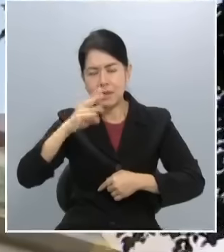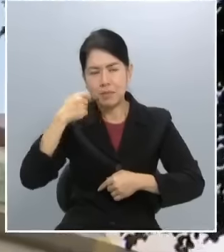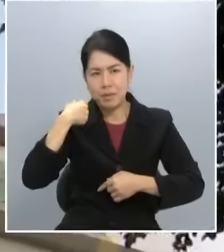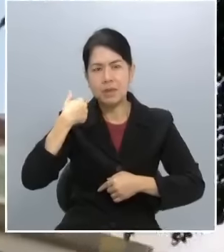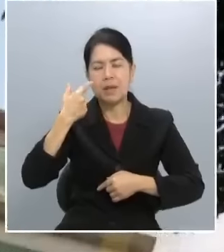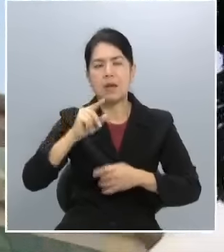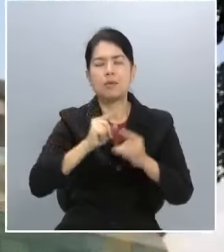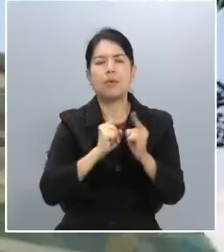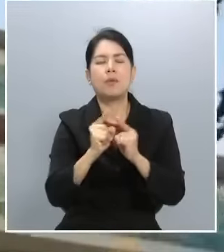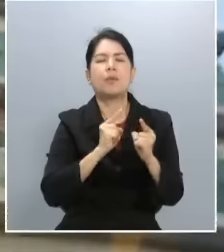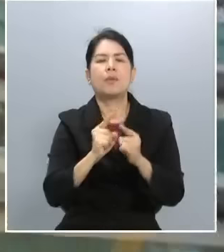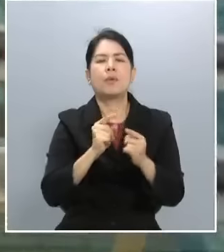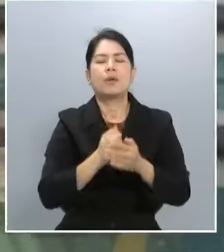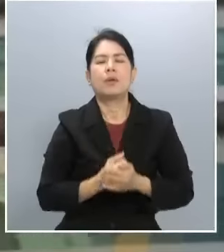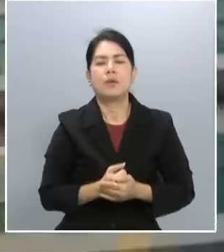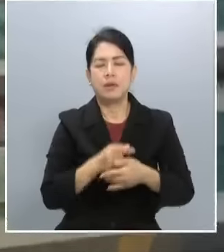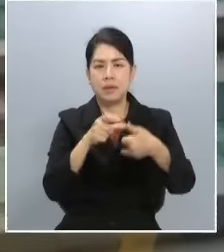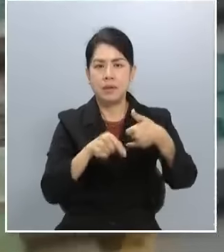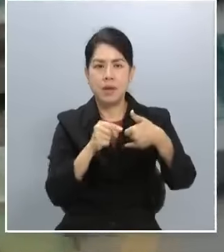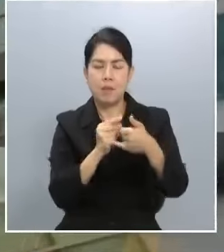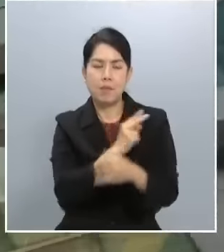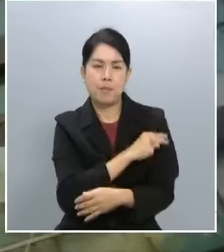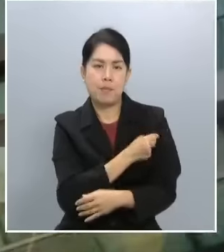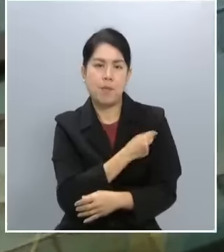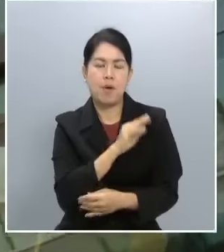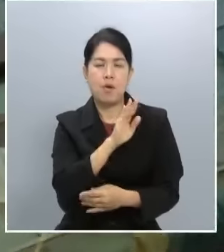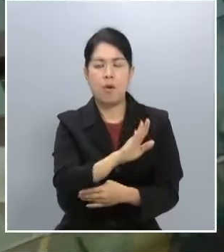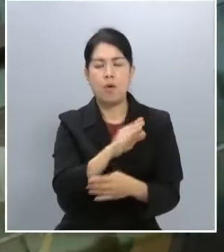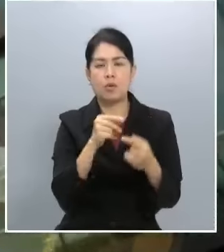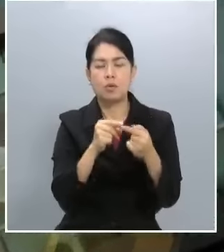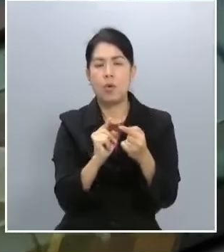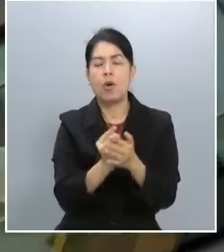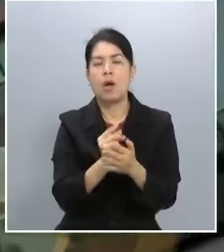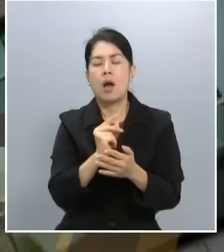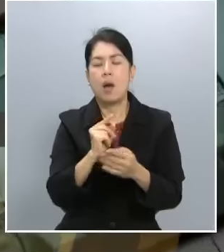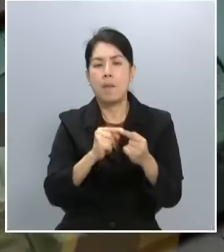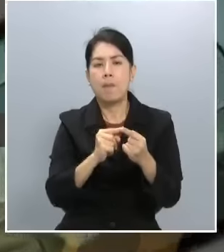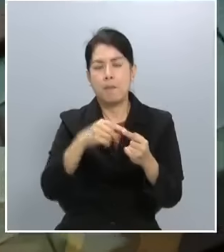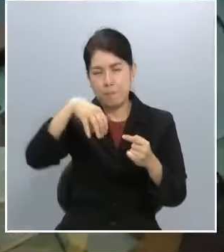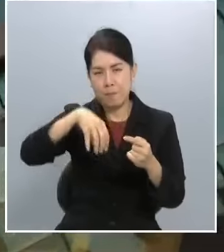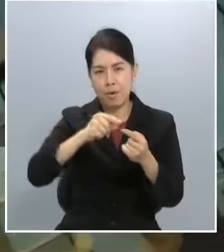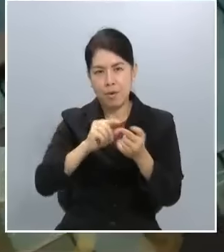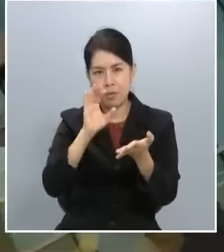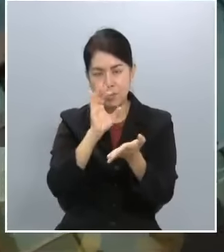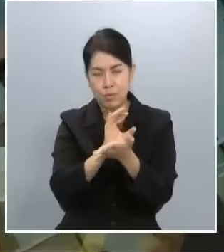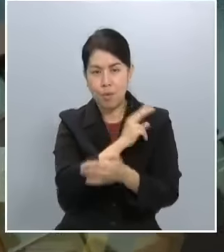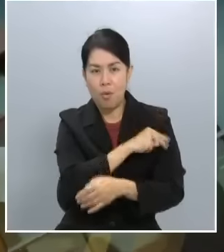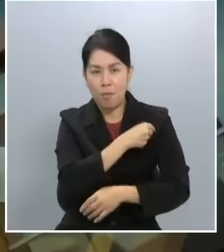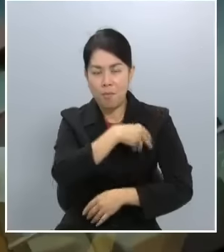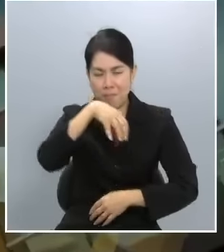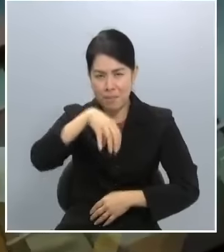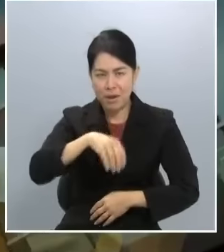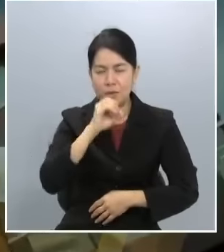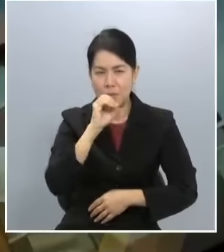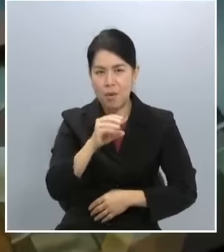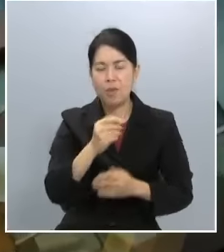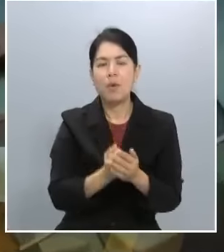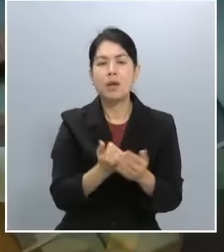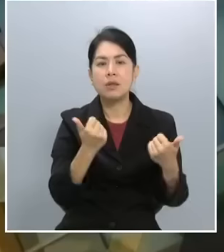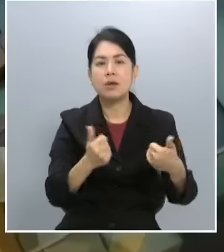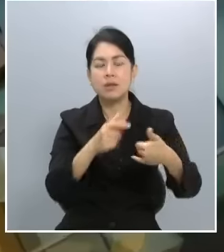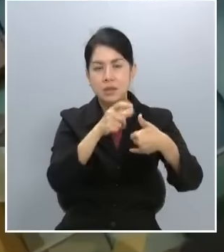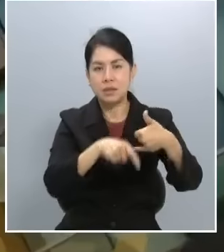สามารถโมสิรินายแพทย์สบ.7โรงพยาบาลตำรวจคนชัยชนะบอกว่าขณะนี้ผู้ต้องขังม